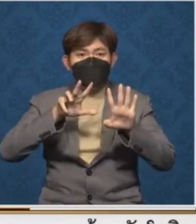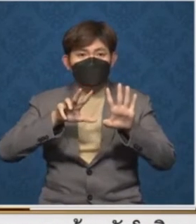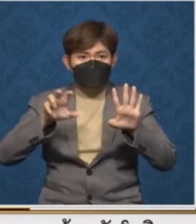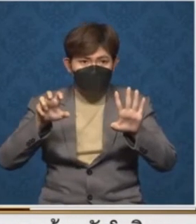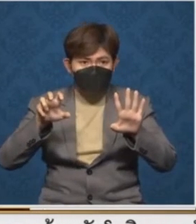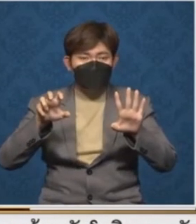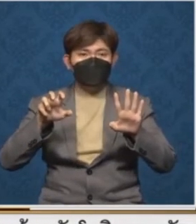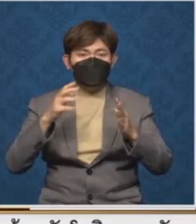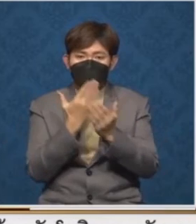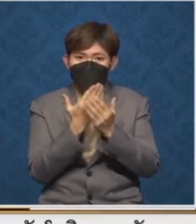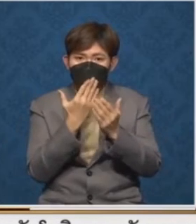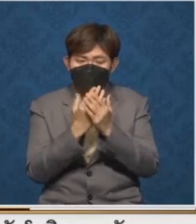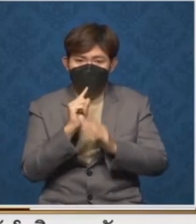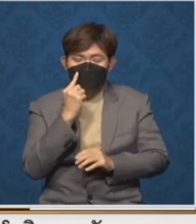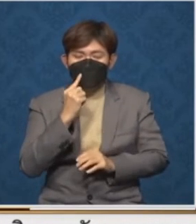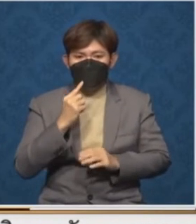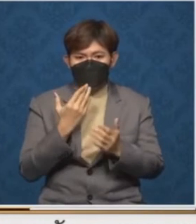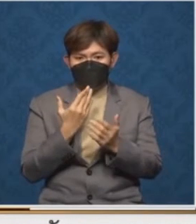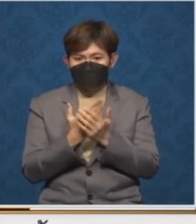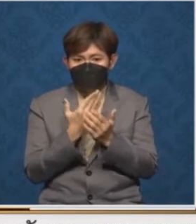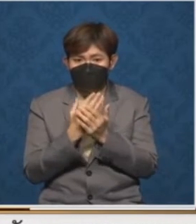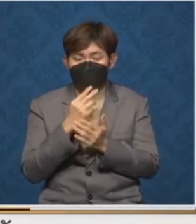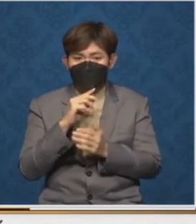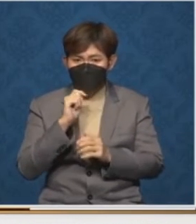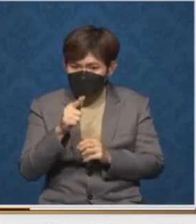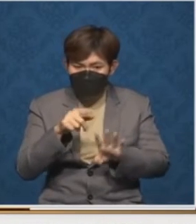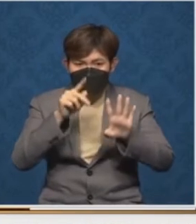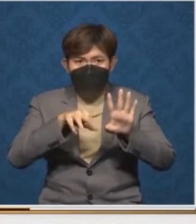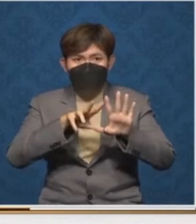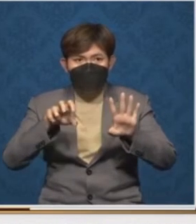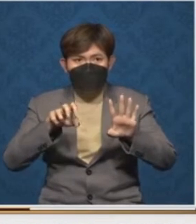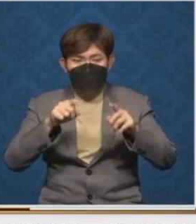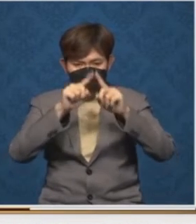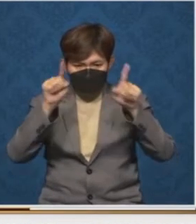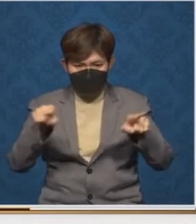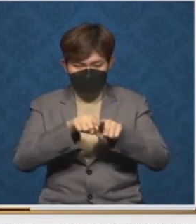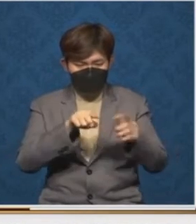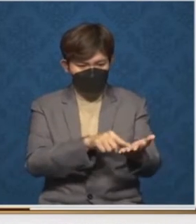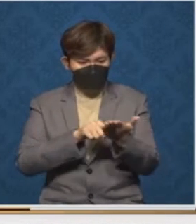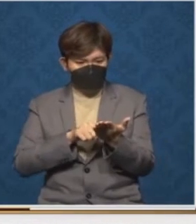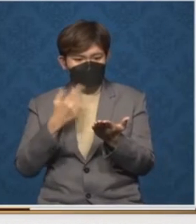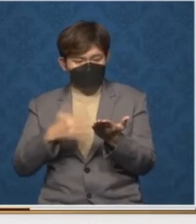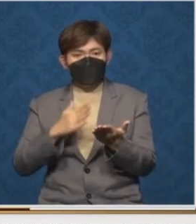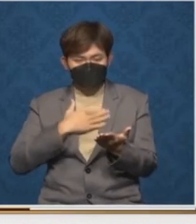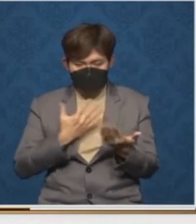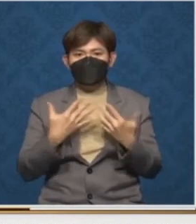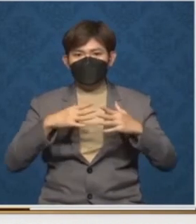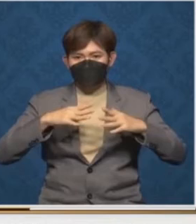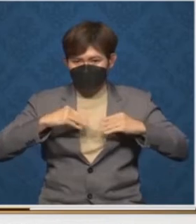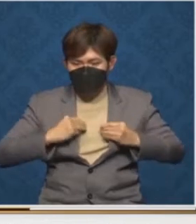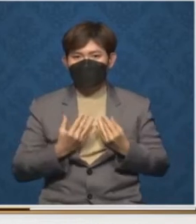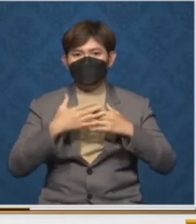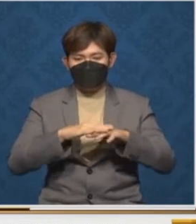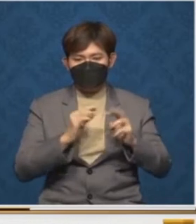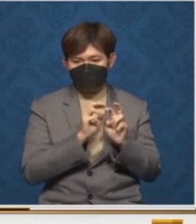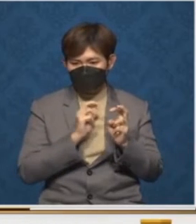บAntigen Test Kitหรอ ATK ที่อภิปรายกัมา 2-3 วันต่ประเทศจากฟรีนะคร